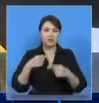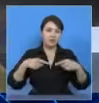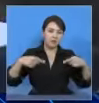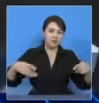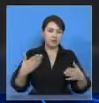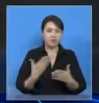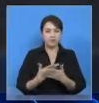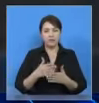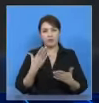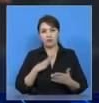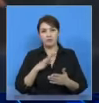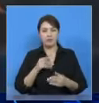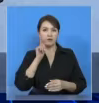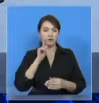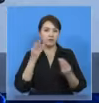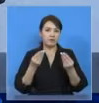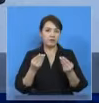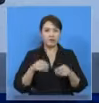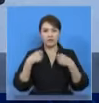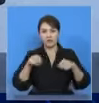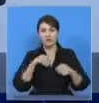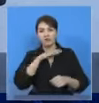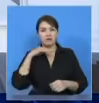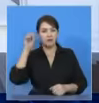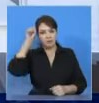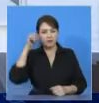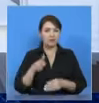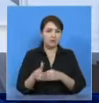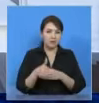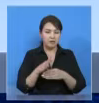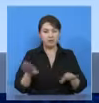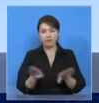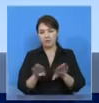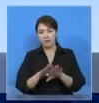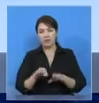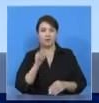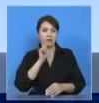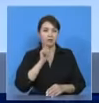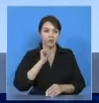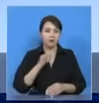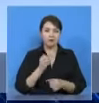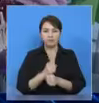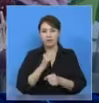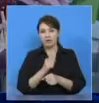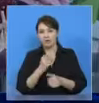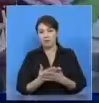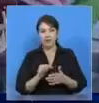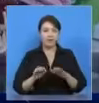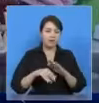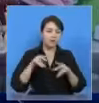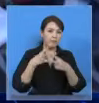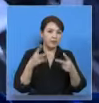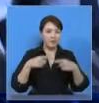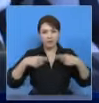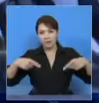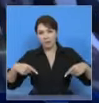толкан кроме него по доступным ценам продавали говядину баранину и рыбу тоже имелись кондитерские изделия мастера прикладного искусства предлагали